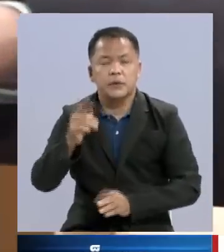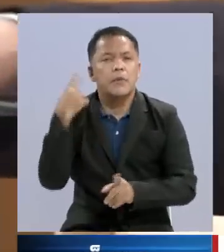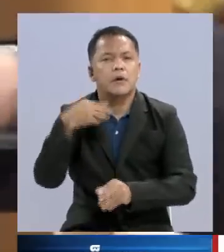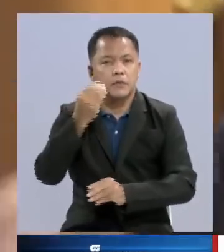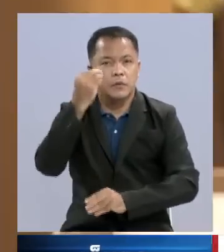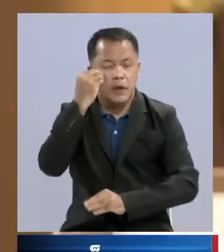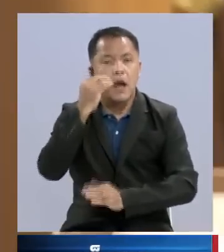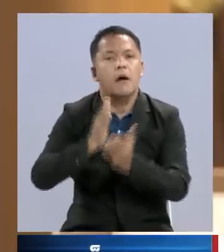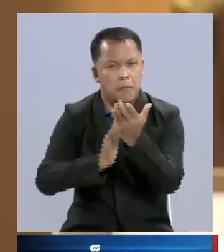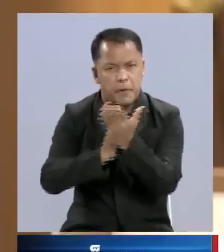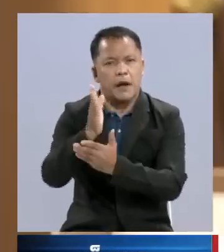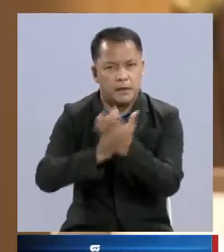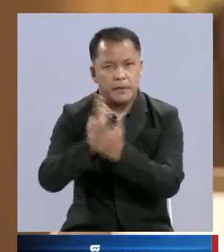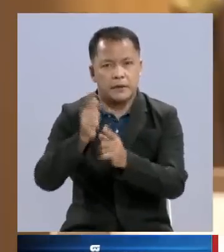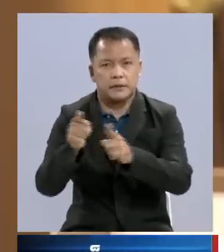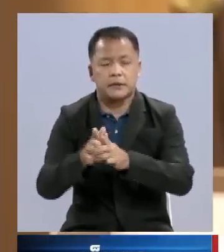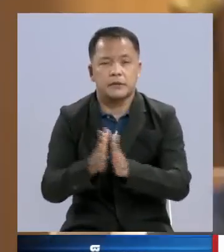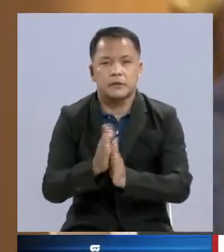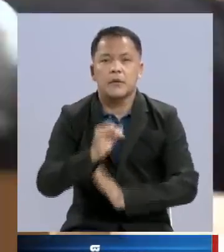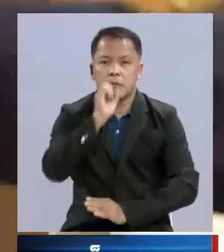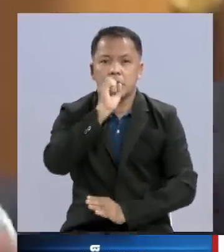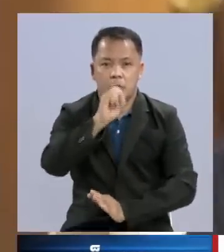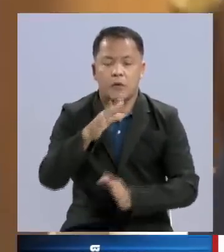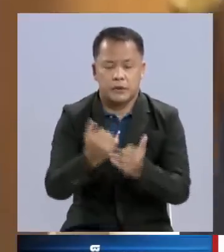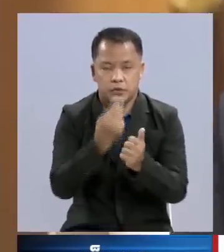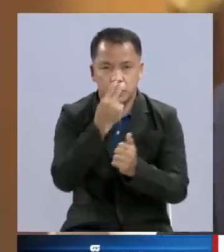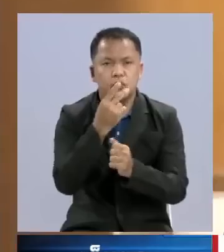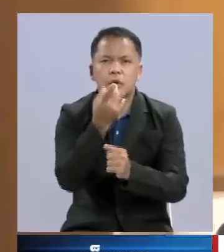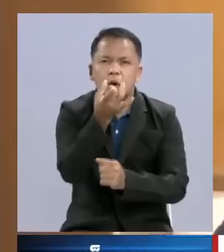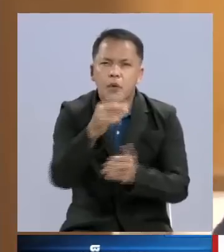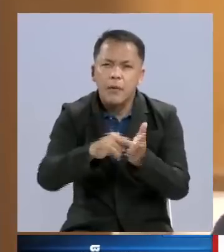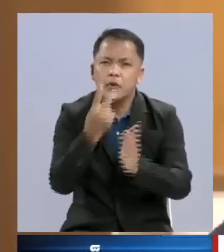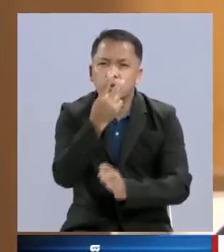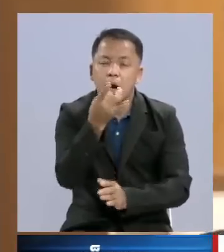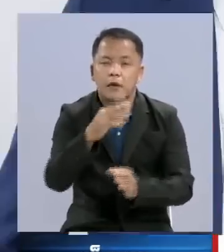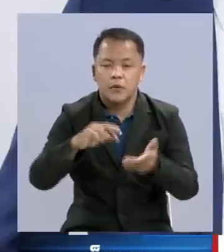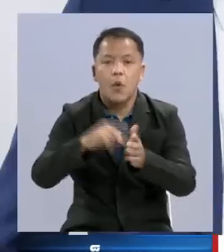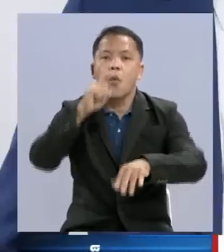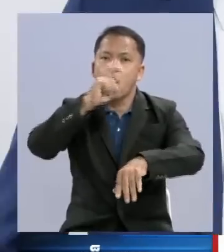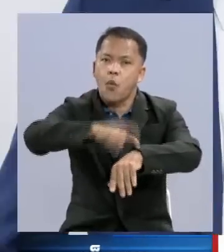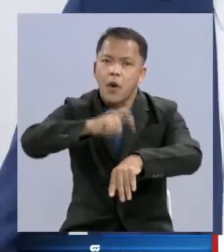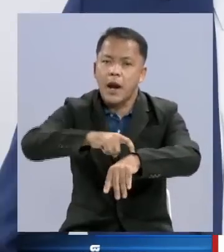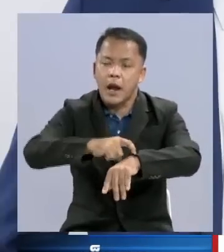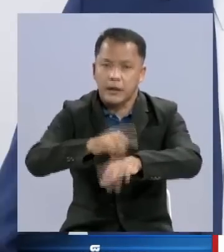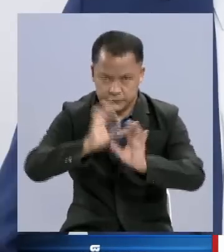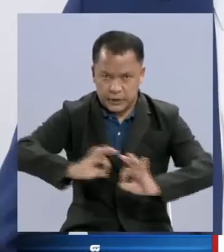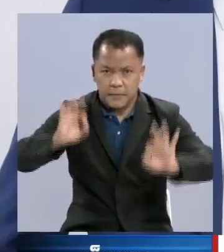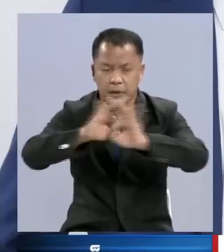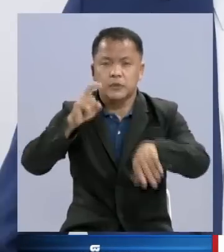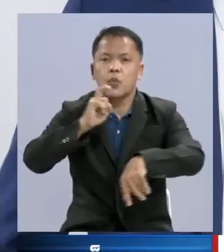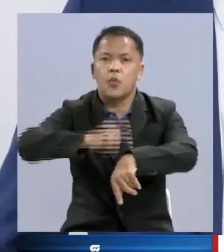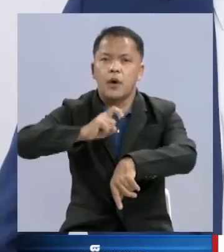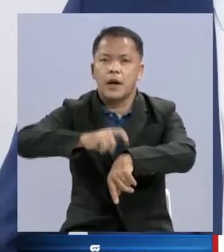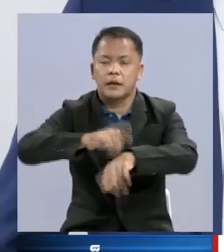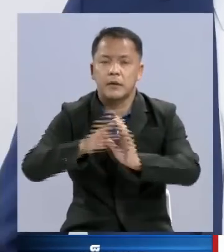าน่าจะรอดนะครับแล้วคุณไพศาลบอกแบบนี้ดูจากอะไรดูจากปมเวลาคือต้องดูให้ชัดก่อนในเรื่องของปมเวล